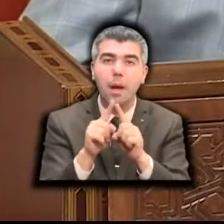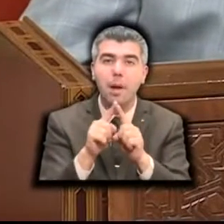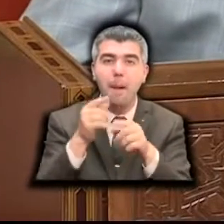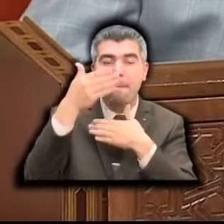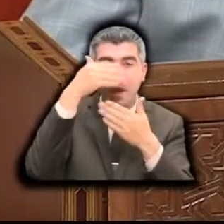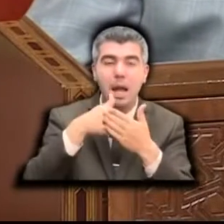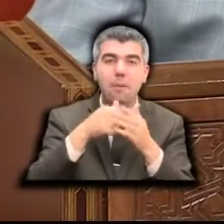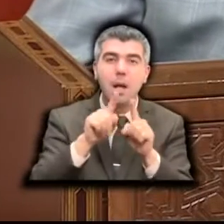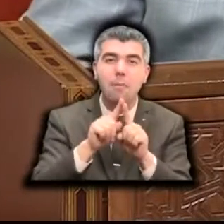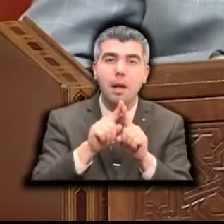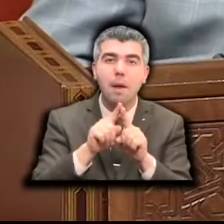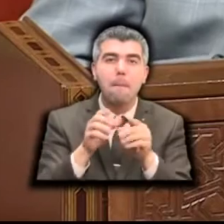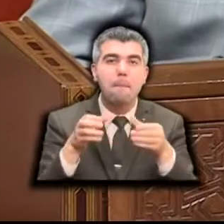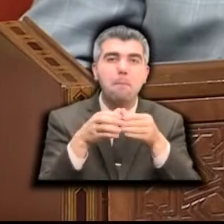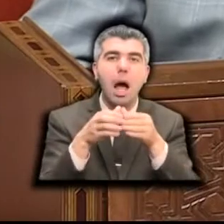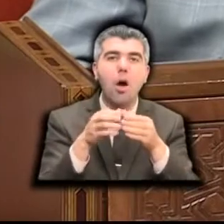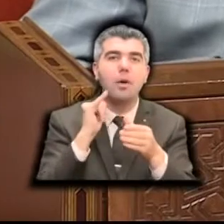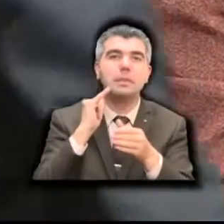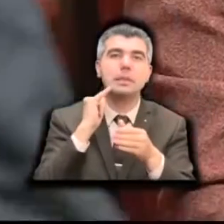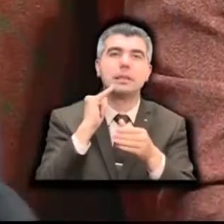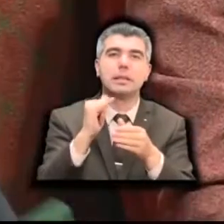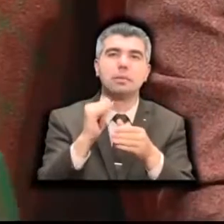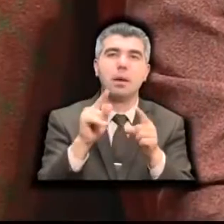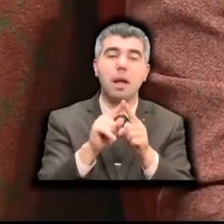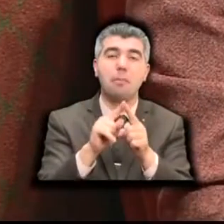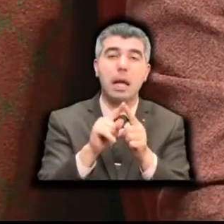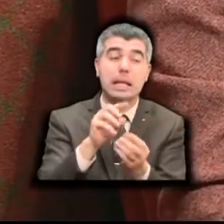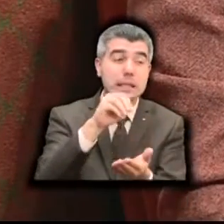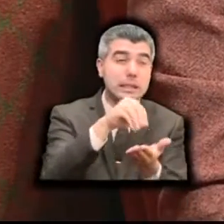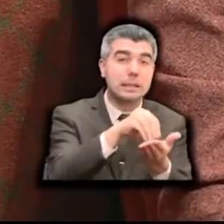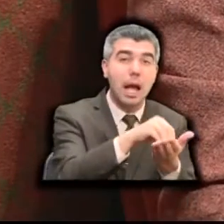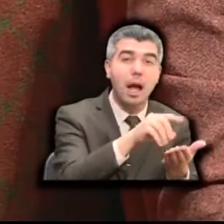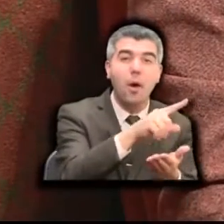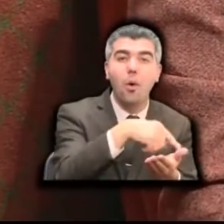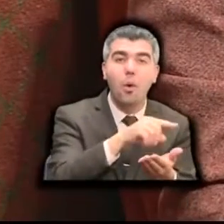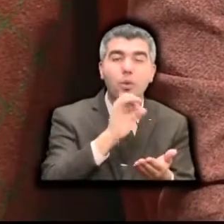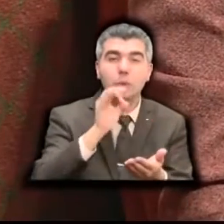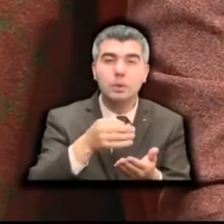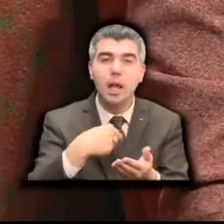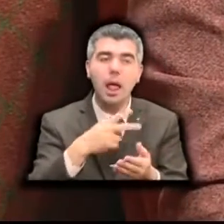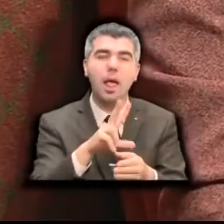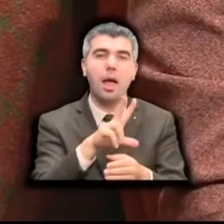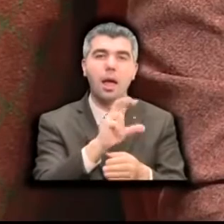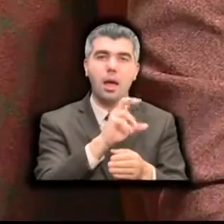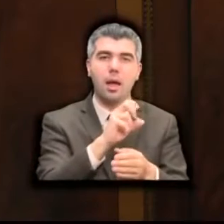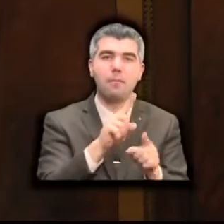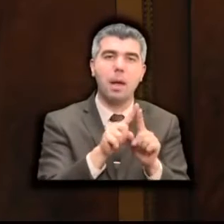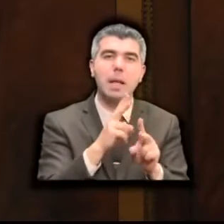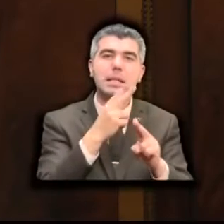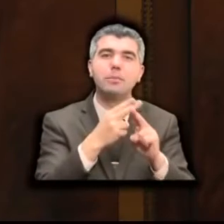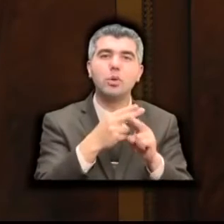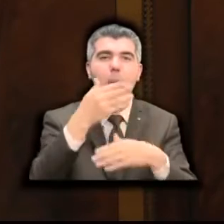لكن الإحسان العمومي المؤطر بالقانون، الإحسان العمومي المكمل لعمل الحكومة وللمؤسسات العمومية.